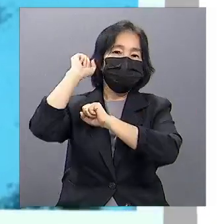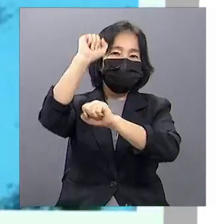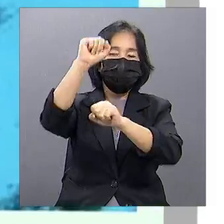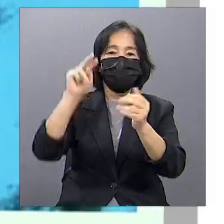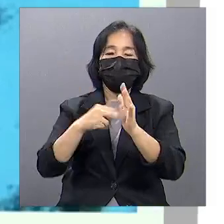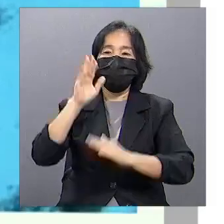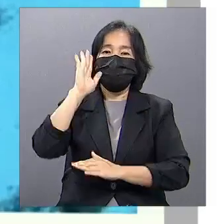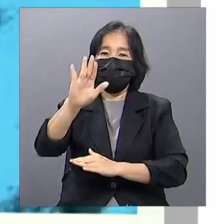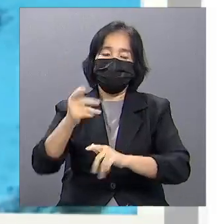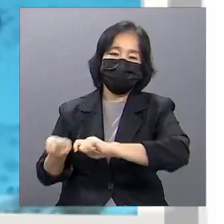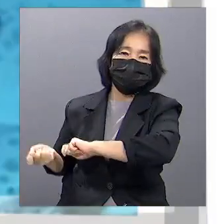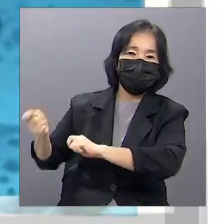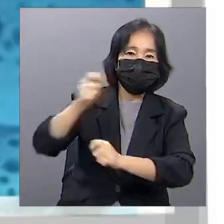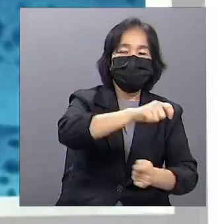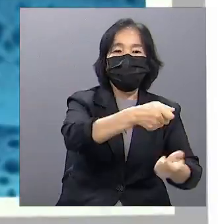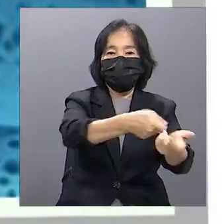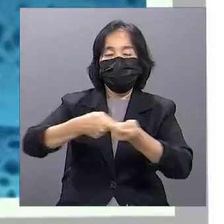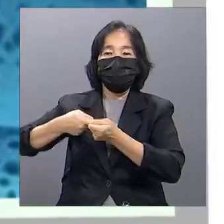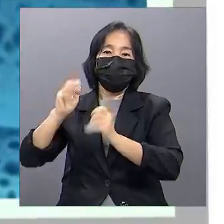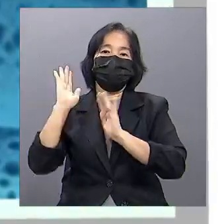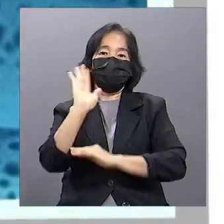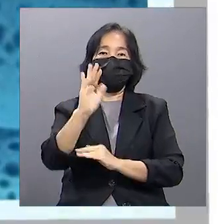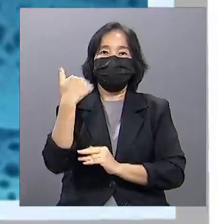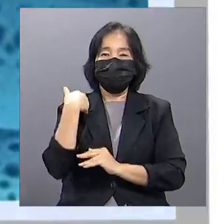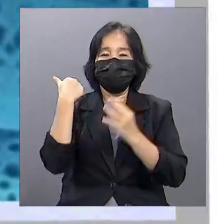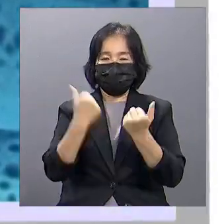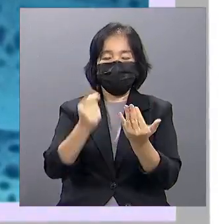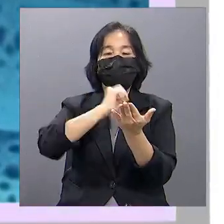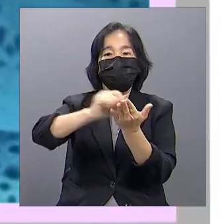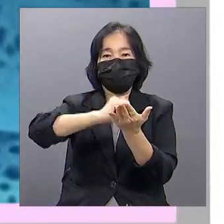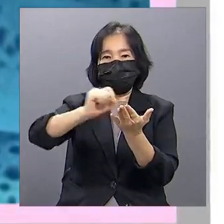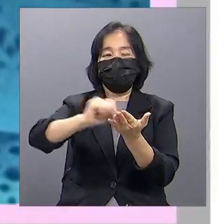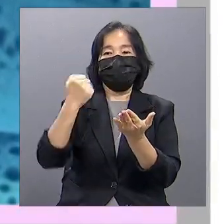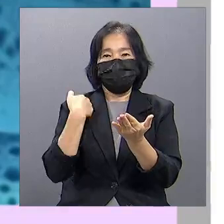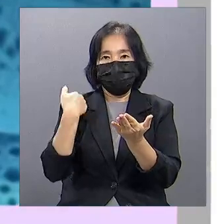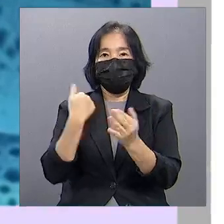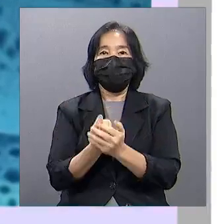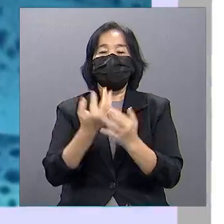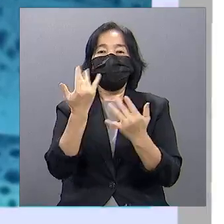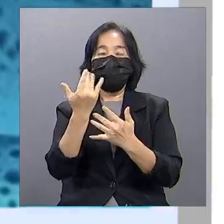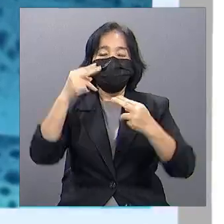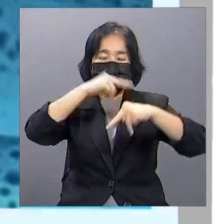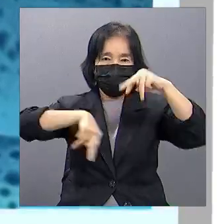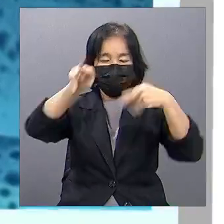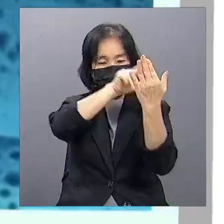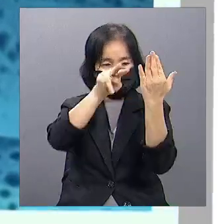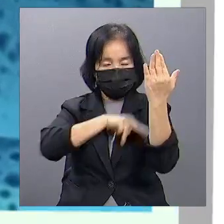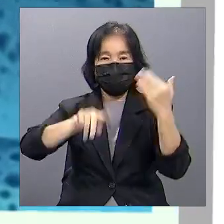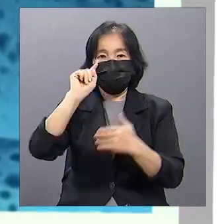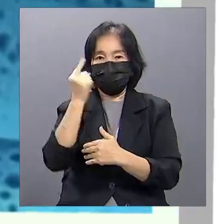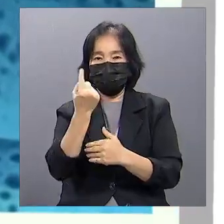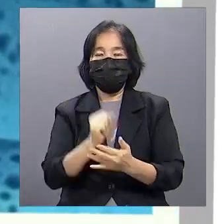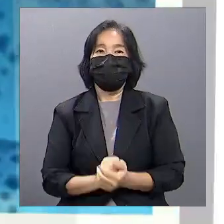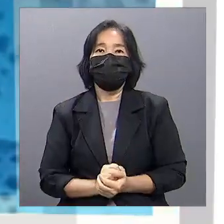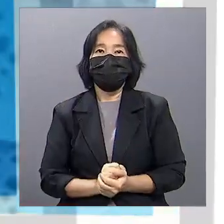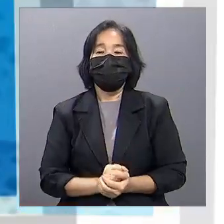น2562แล้วนะคะตอนนี้อยู่ในขั้นตอนกำลังเสนอคณะกรรมการแห่งชาติพิจารณาอีกครั้งหนึ่งนะคะเพื่อประกาศแนบท้ายพร